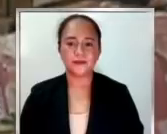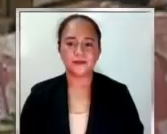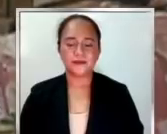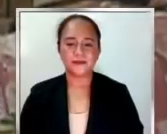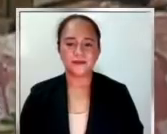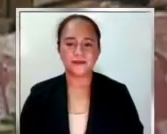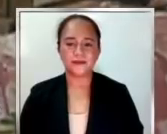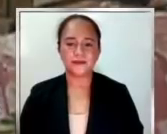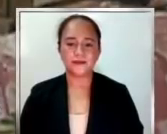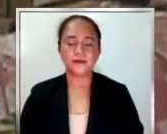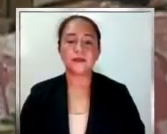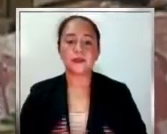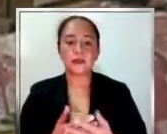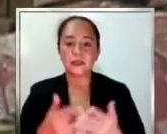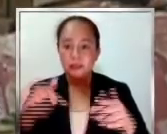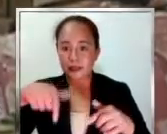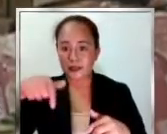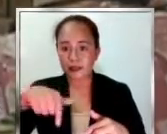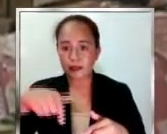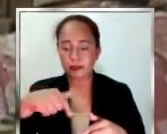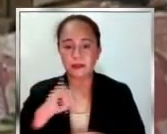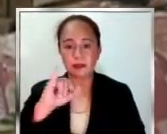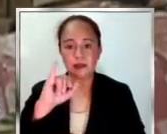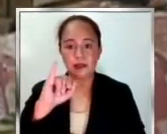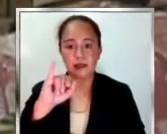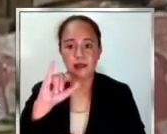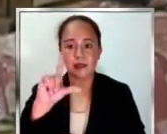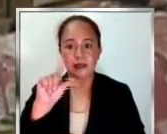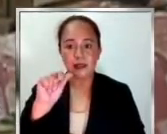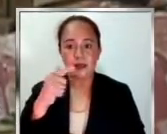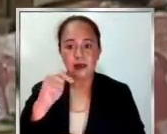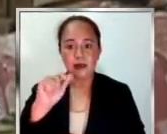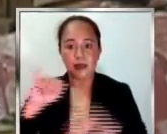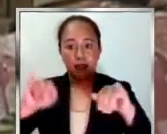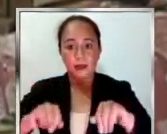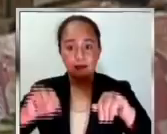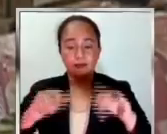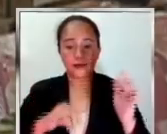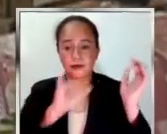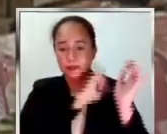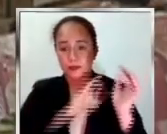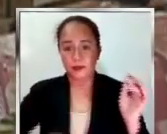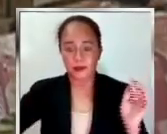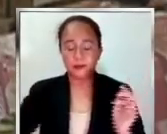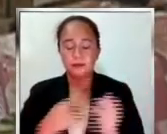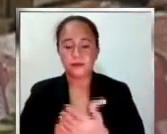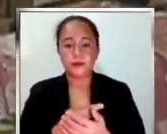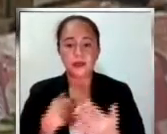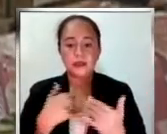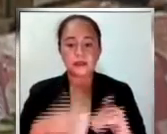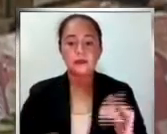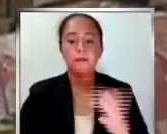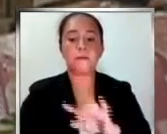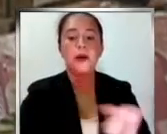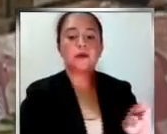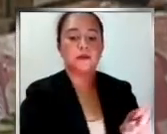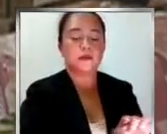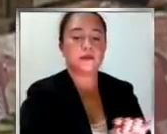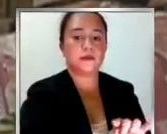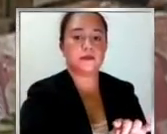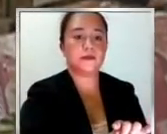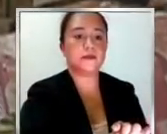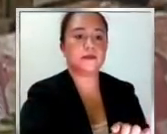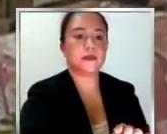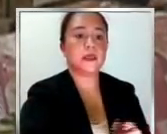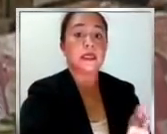Pia, dito sa Ilagan City, Isabela, may panaganakang pagkambon. Pero sa pangkalahatan, naging maliwalas